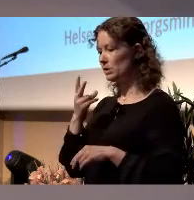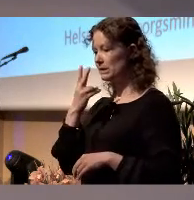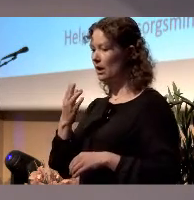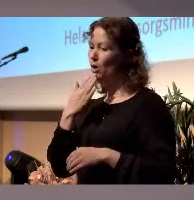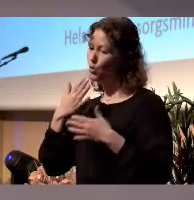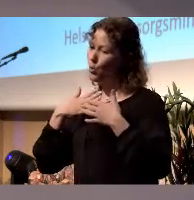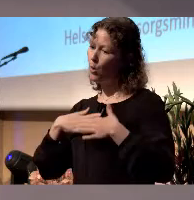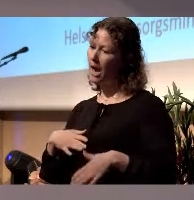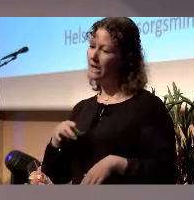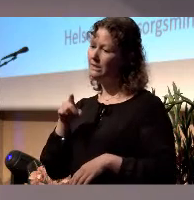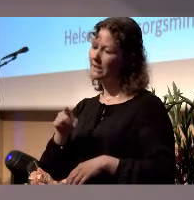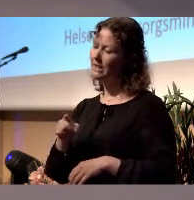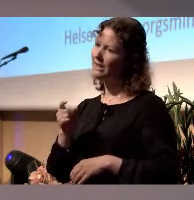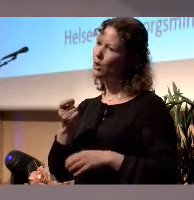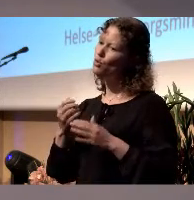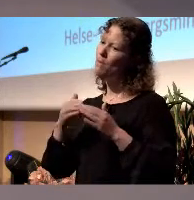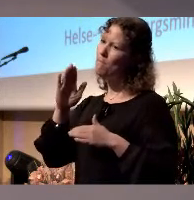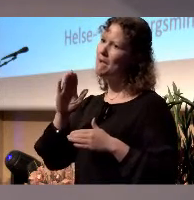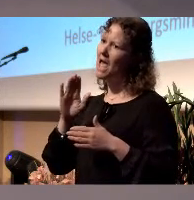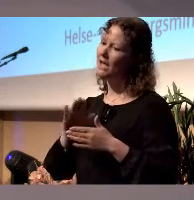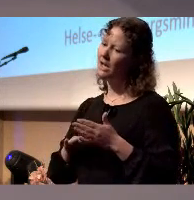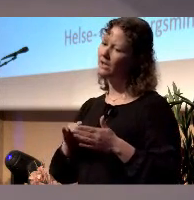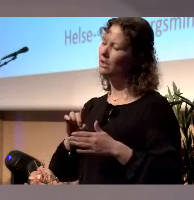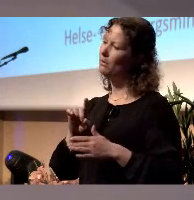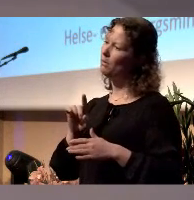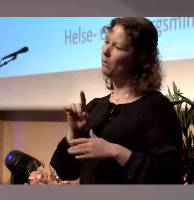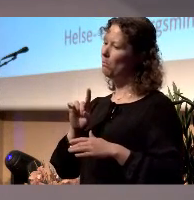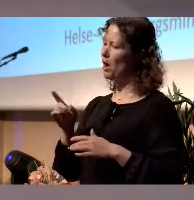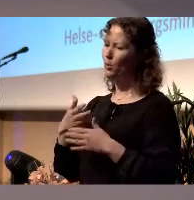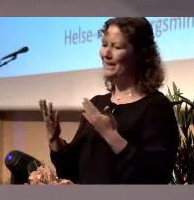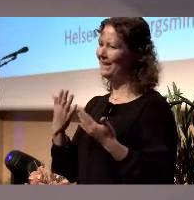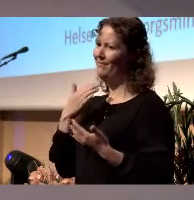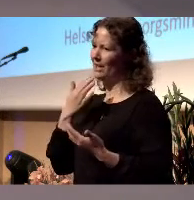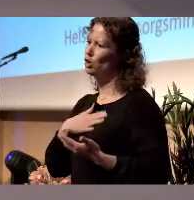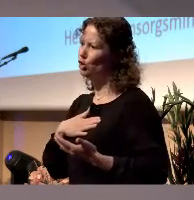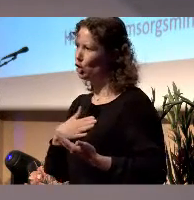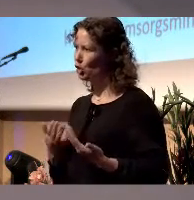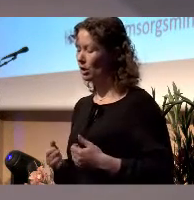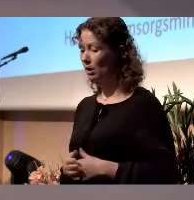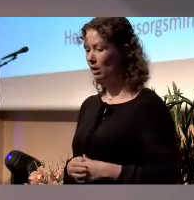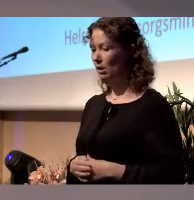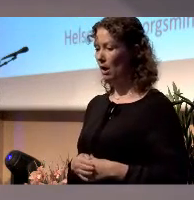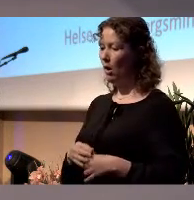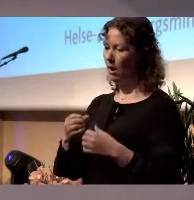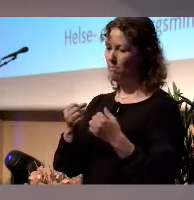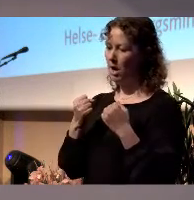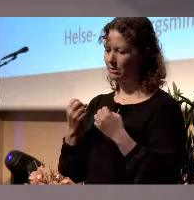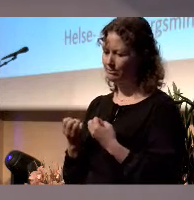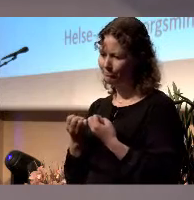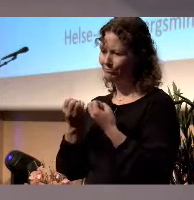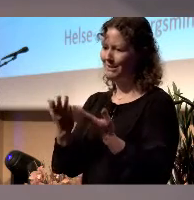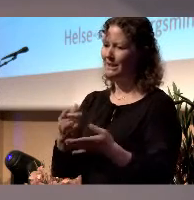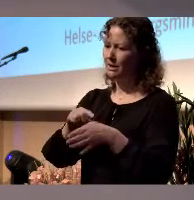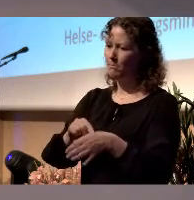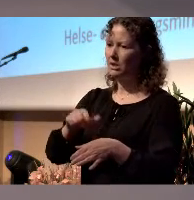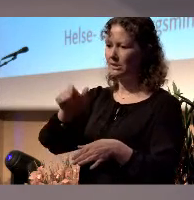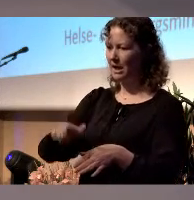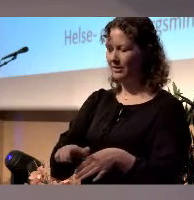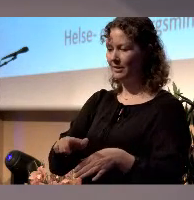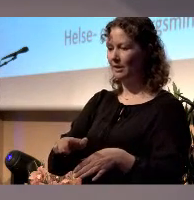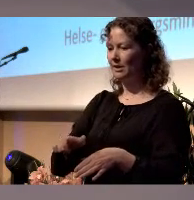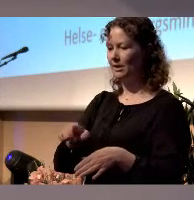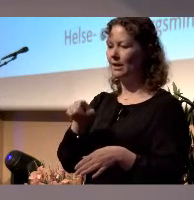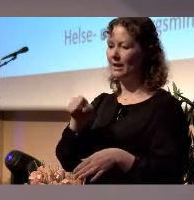helse handler om langt mer enn fravær av sykdom. Å flytte makt til pasienten vil ikke bare gi